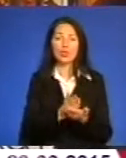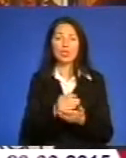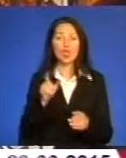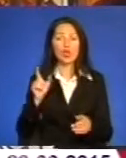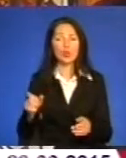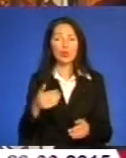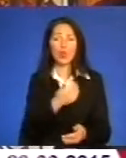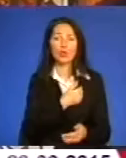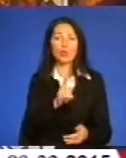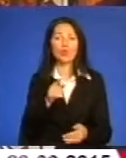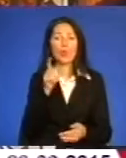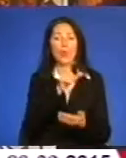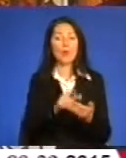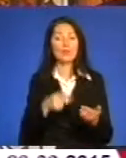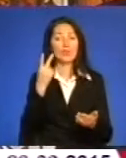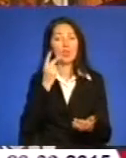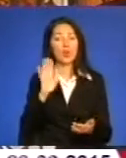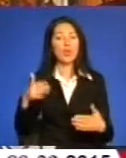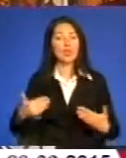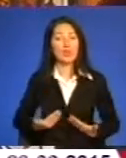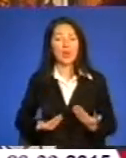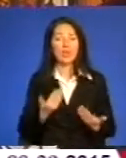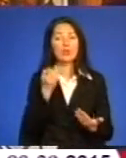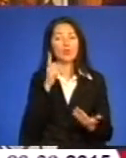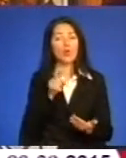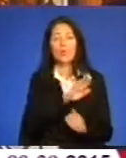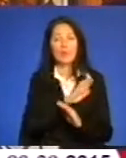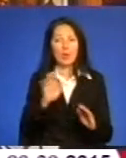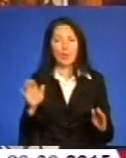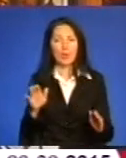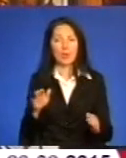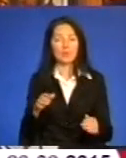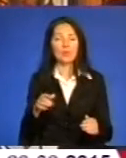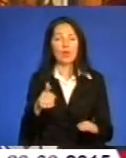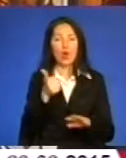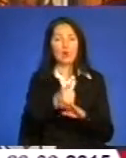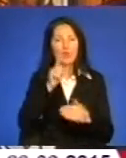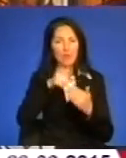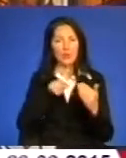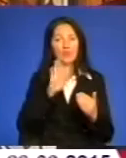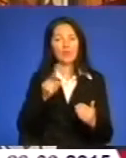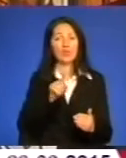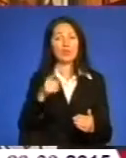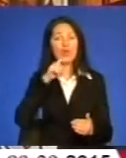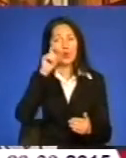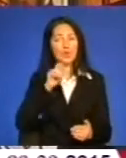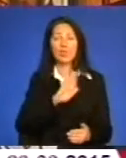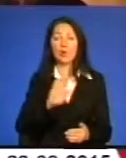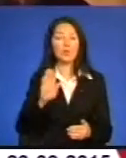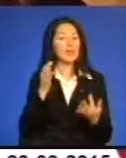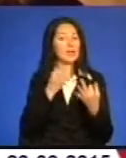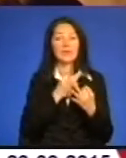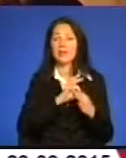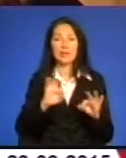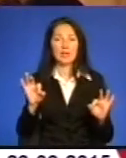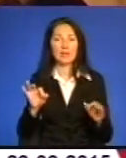щоб поезія завжди була жива, навіть коли вже його не буде. І в сам основний вірив в те, що Україна буде незалежна.